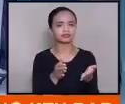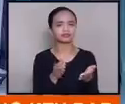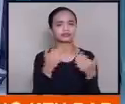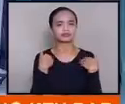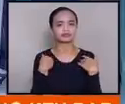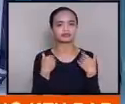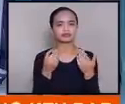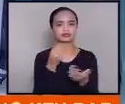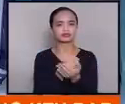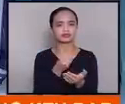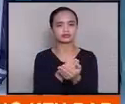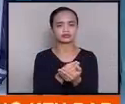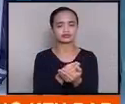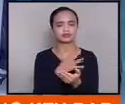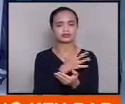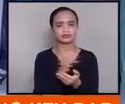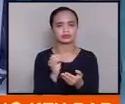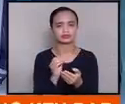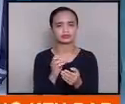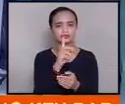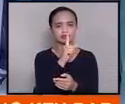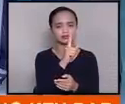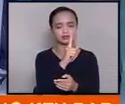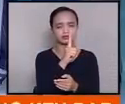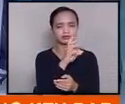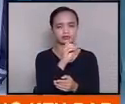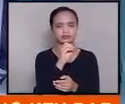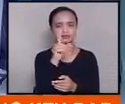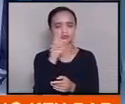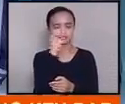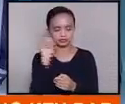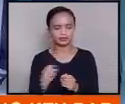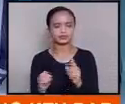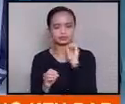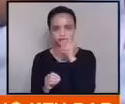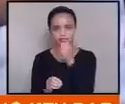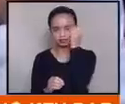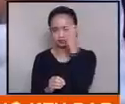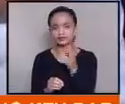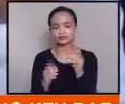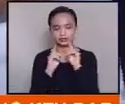pong pera. Ginagaranti ko po yan 101%. Thank you po, sir. Okay, sir? Okay, sir. Thank you po, sir. Sinagot